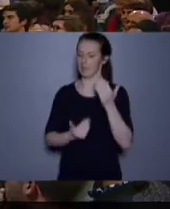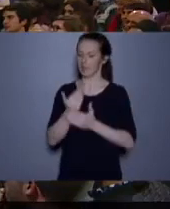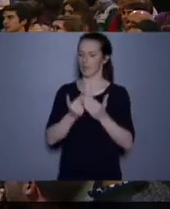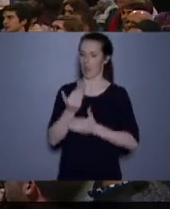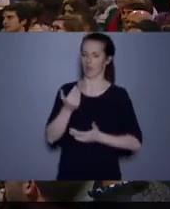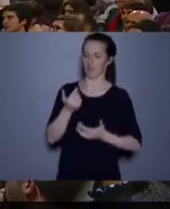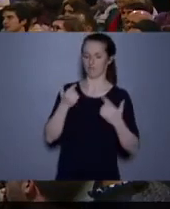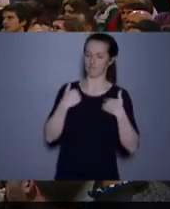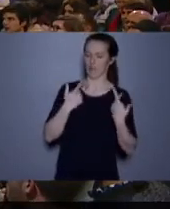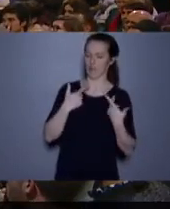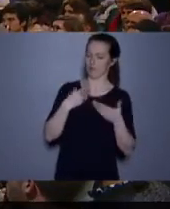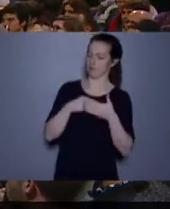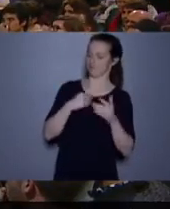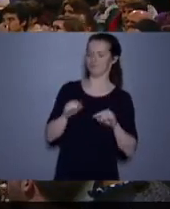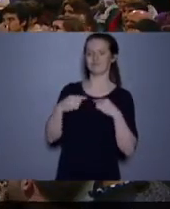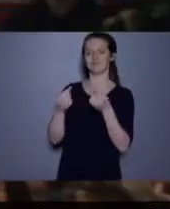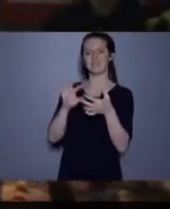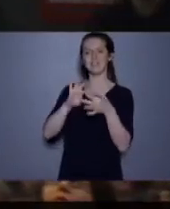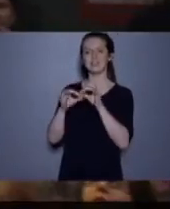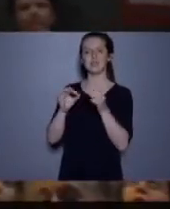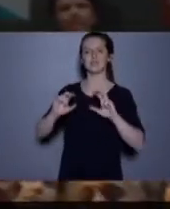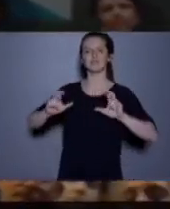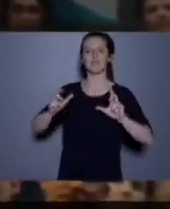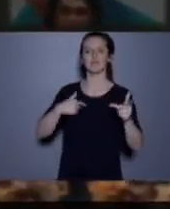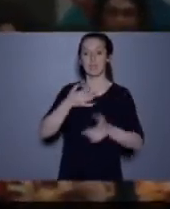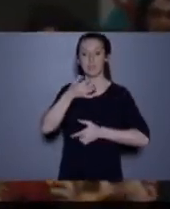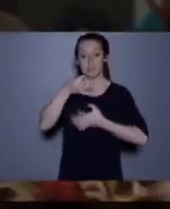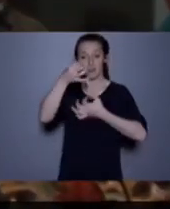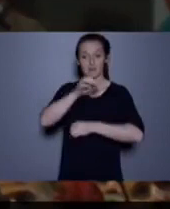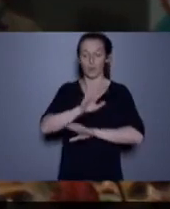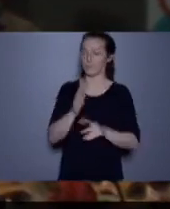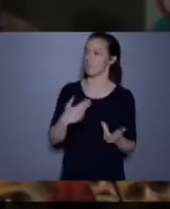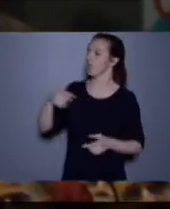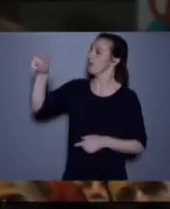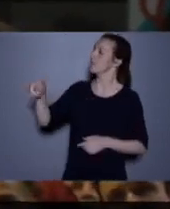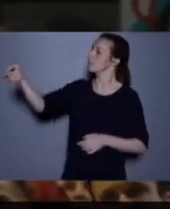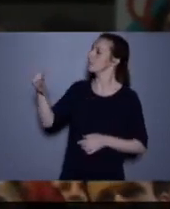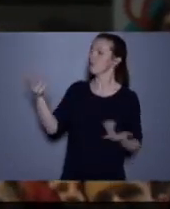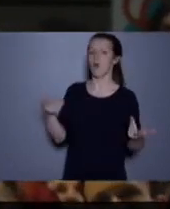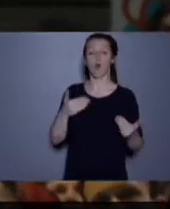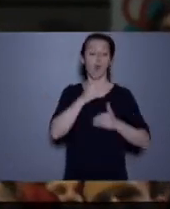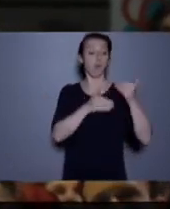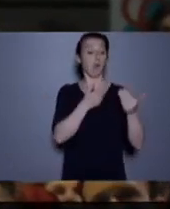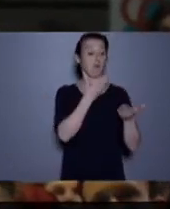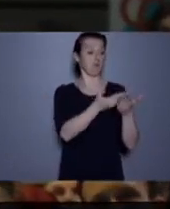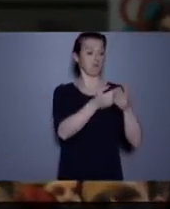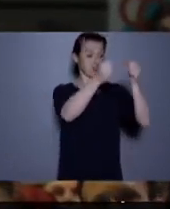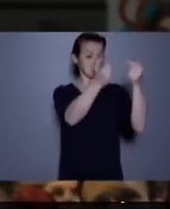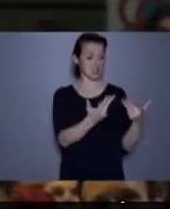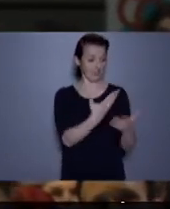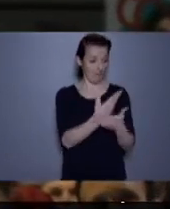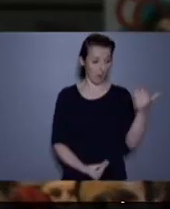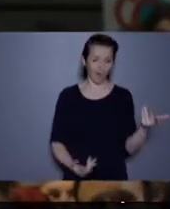à une chaîne de télé, je ne vous dis pas laquelle. Et alors le gars lui dit oh, « votre programme, il n'est même pas chiffré.